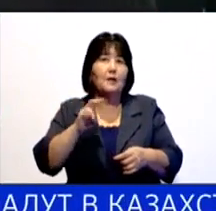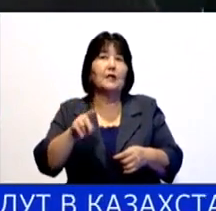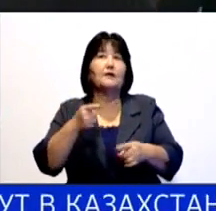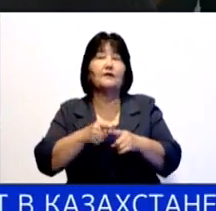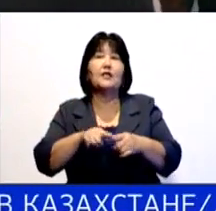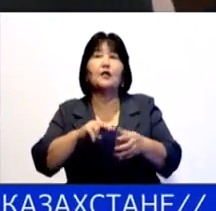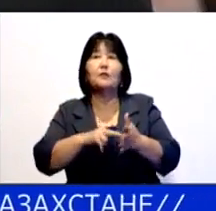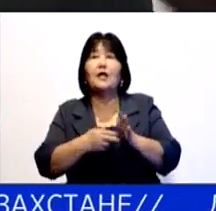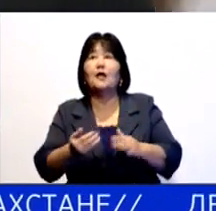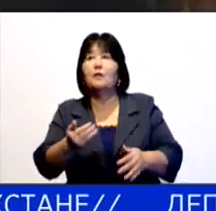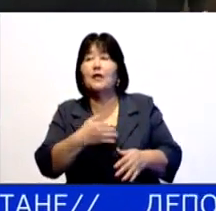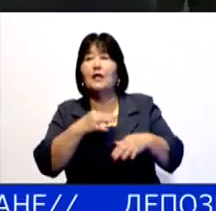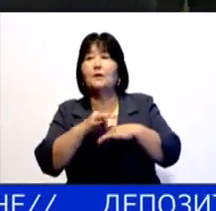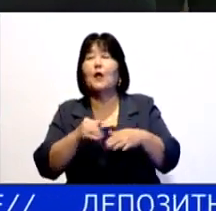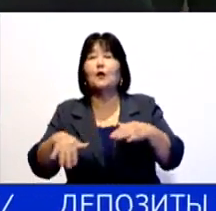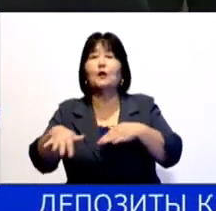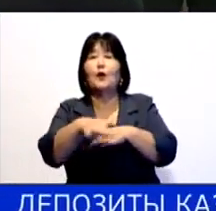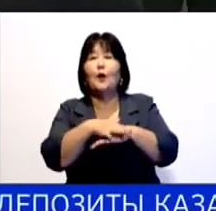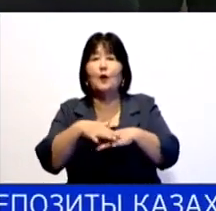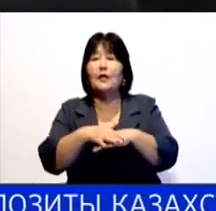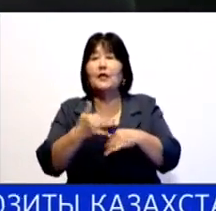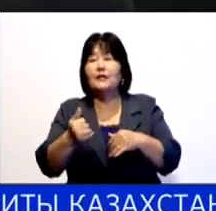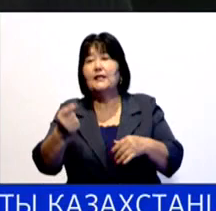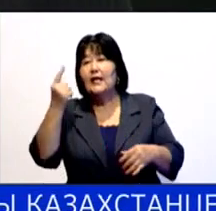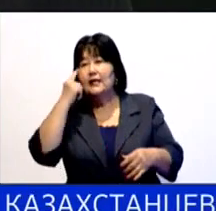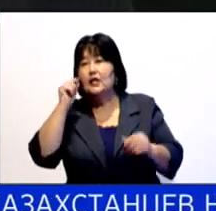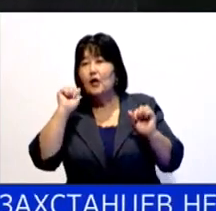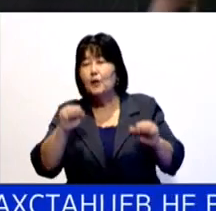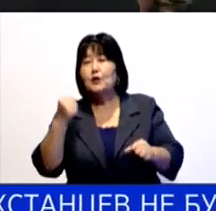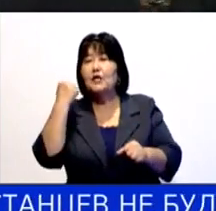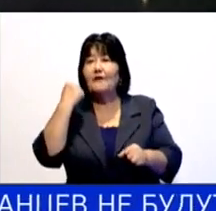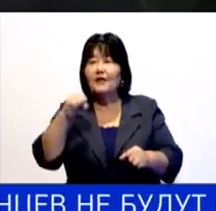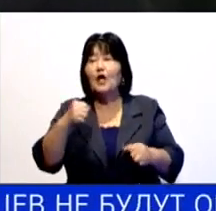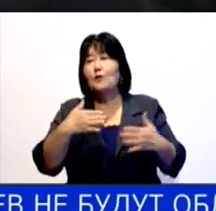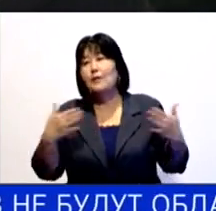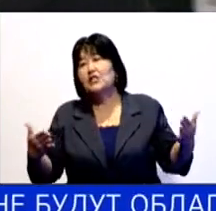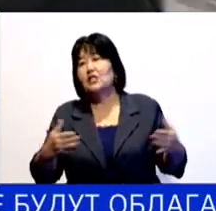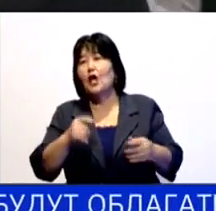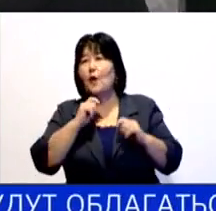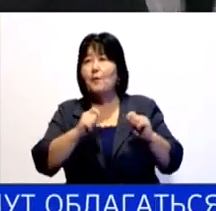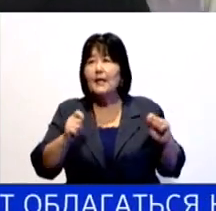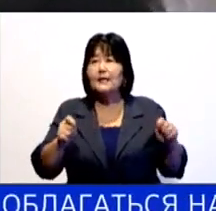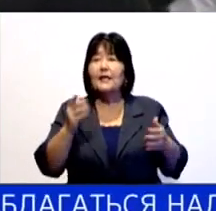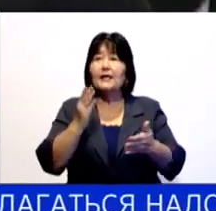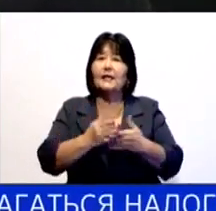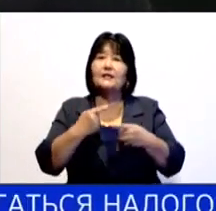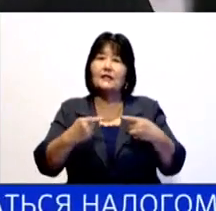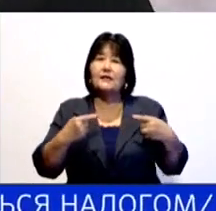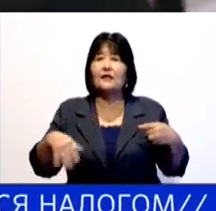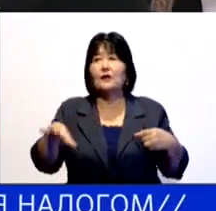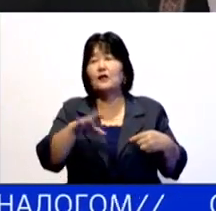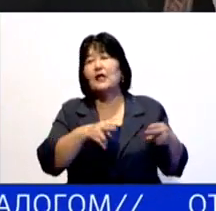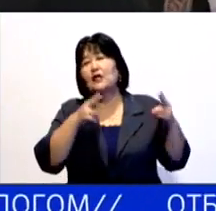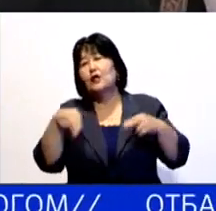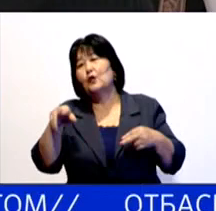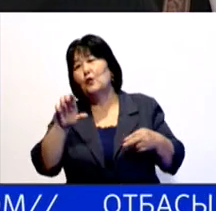этом плане мы хотим донести до аудитории, что через знания можно выигрывать небольшие призы. Там есть те, кто регионов съездили уже в Дубай,